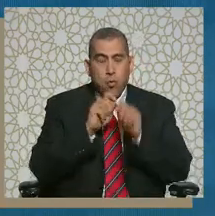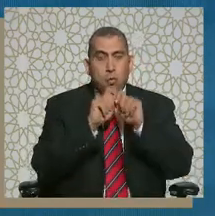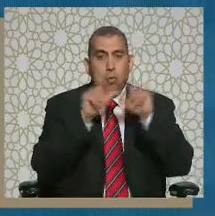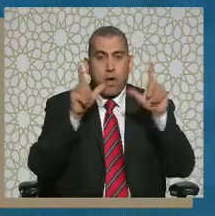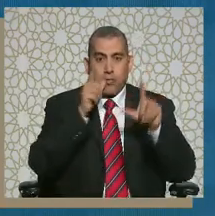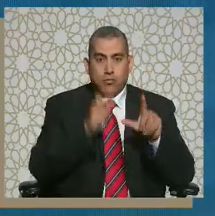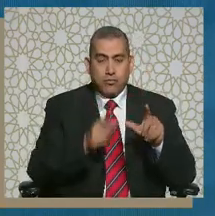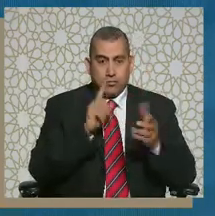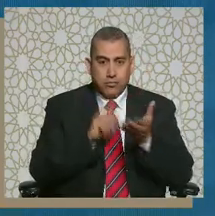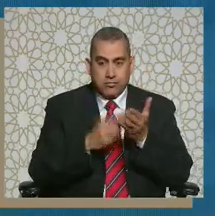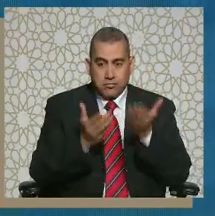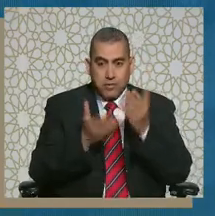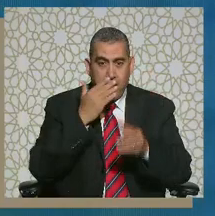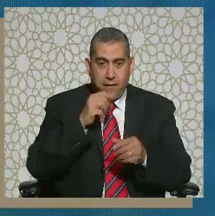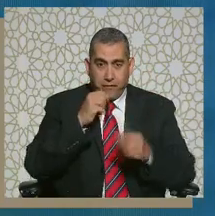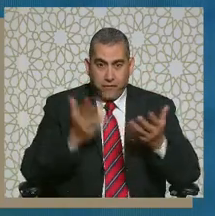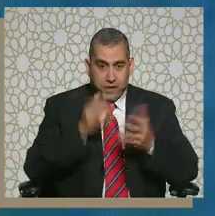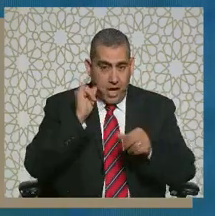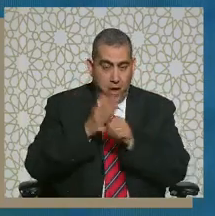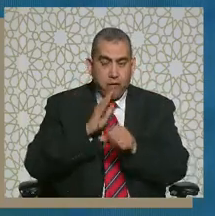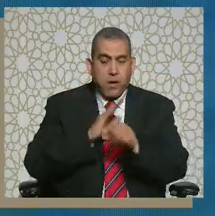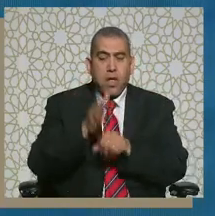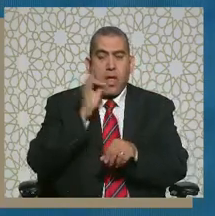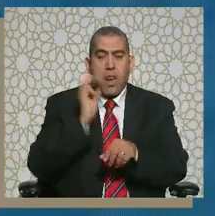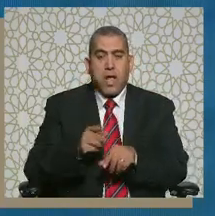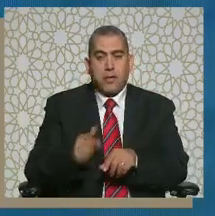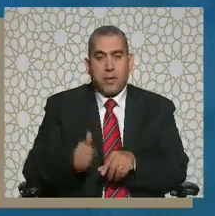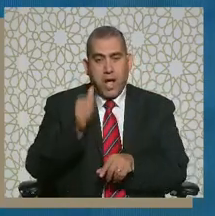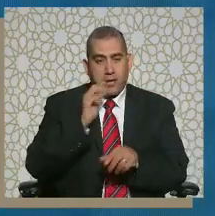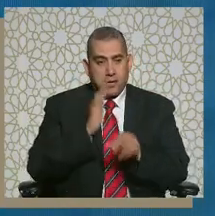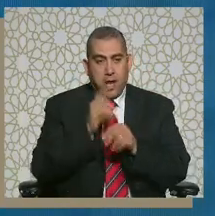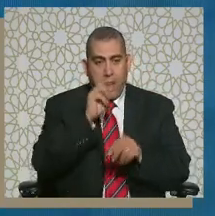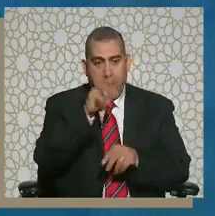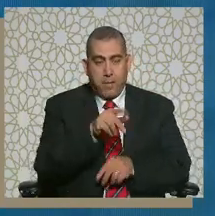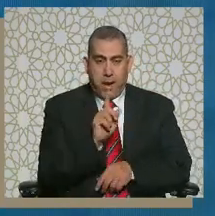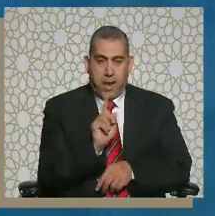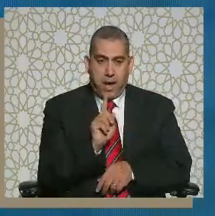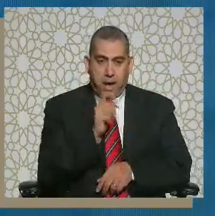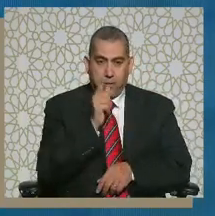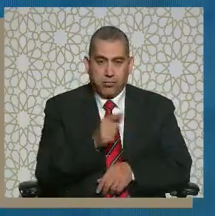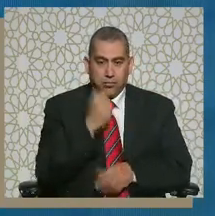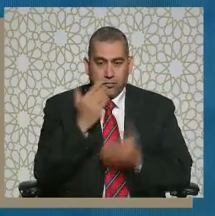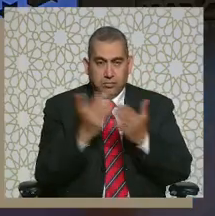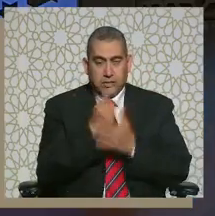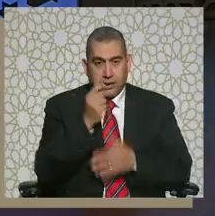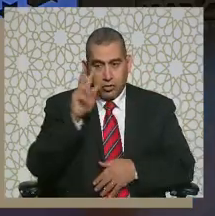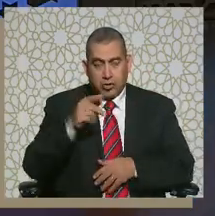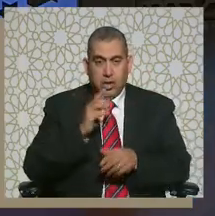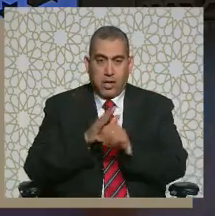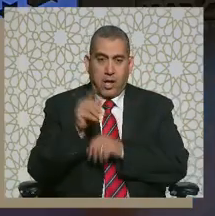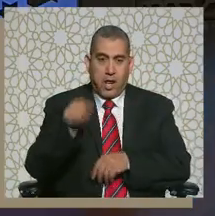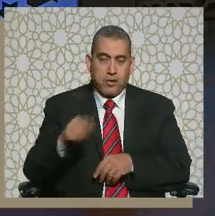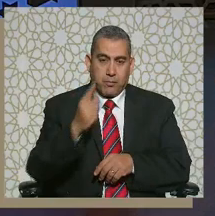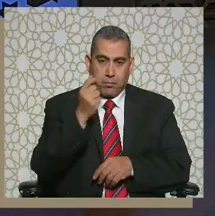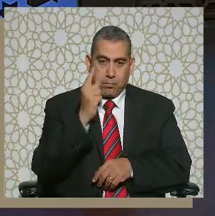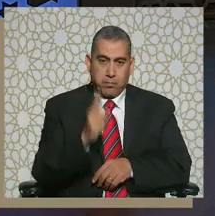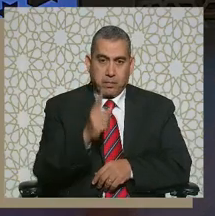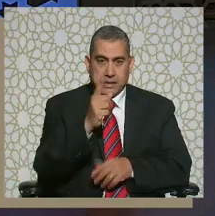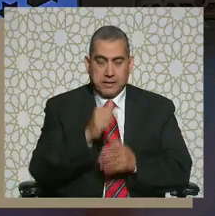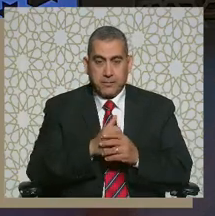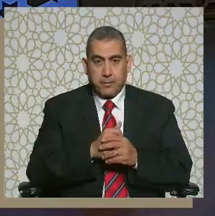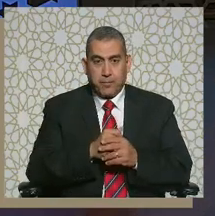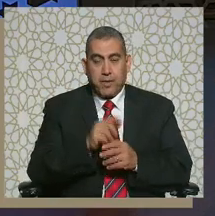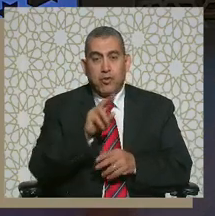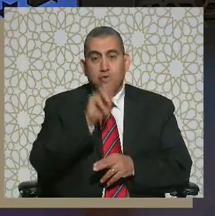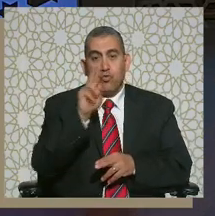هنا مافيش افضليه لا هي الاضحيه هي التي فيها ذبح لكن شراء اللحم هيكون من قبير الصدقه طب حد